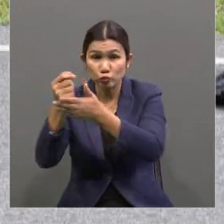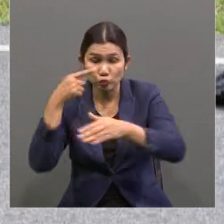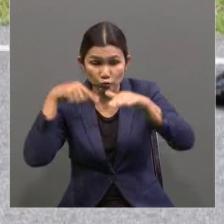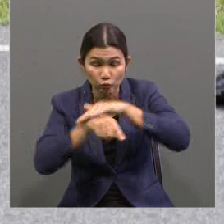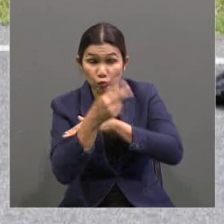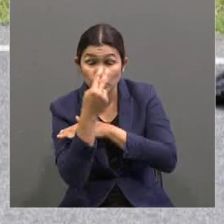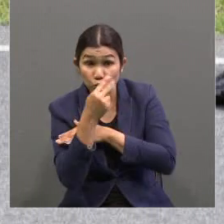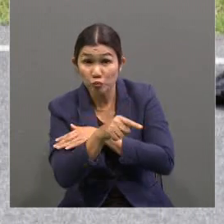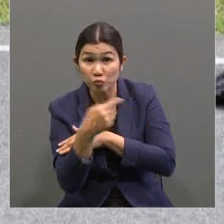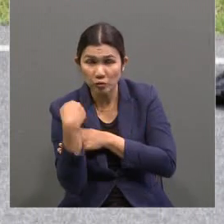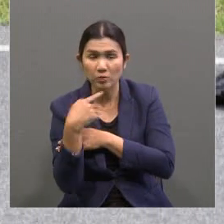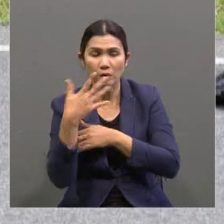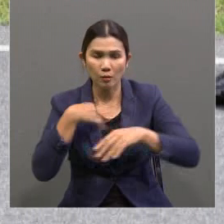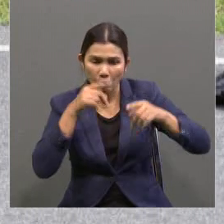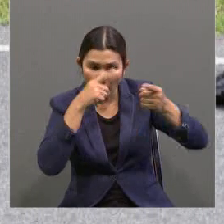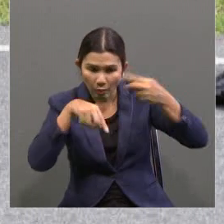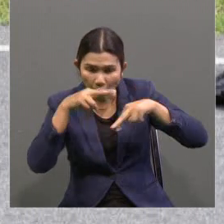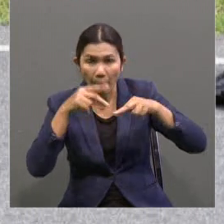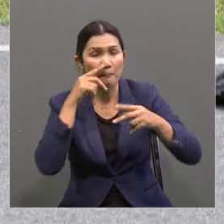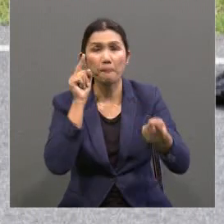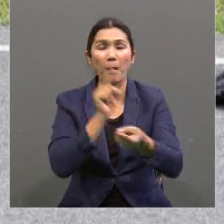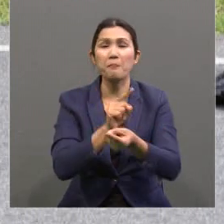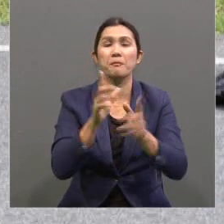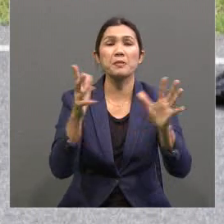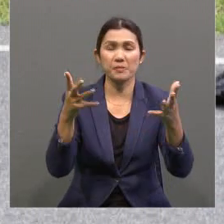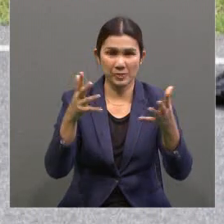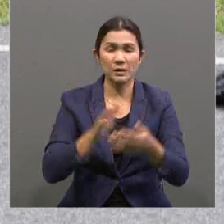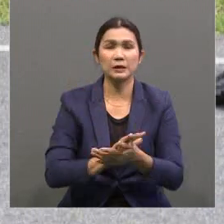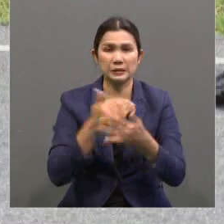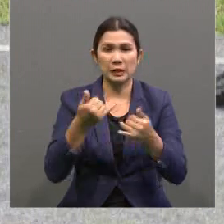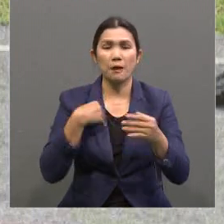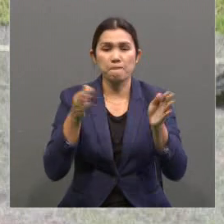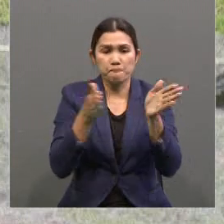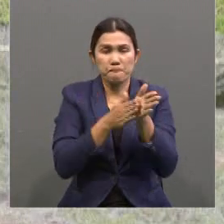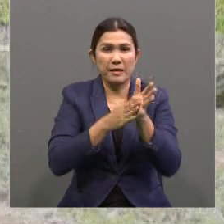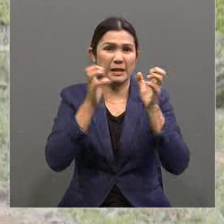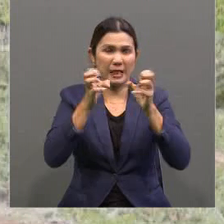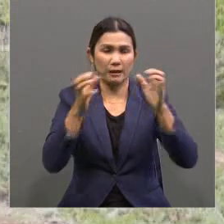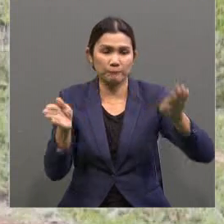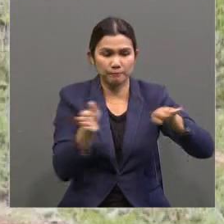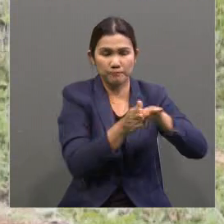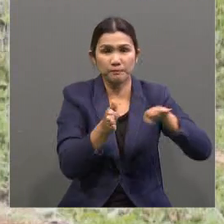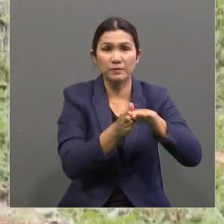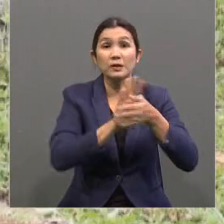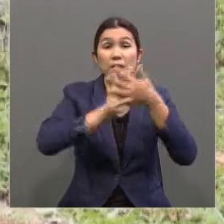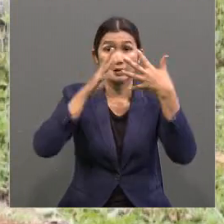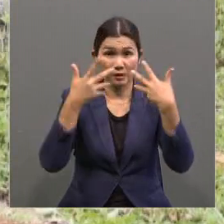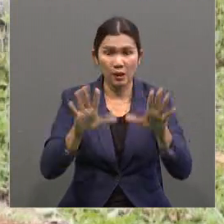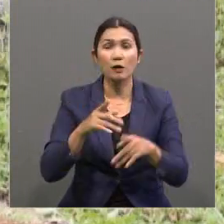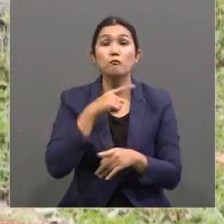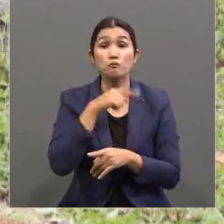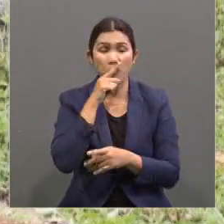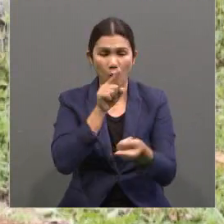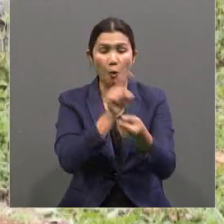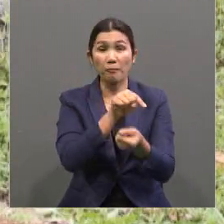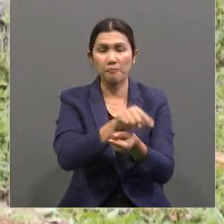อโนทัยเข้าตรวจสอบจากการตรวจสอบไม่พบสิ่งผิดปกติแต่อย่างใดครับจึงได้นำปูนซีเมนต์มาปิดหลุมดังกล่าวไว้เป็นที่เรียบร้อยคาดว่าหลุมที่